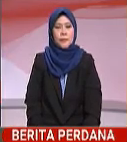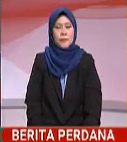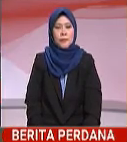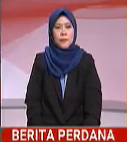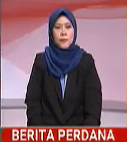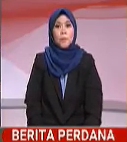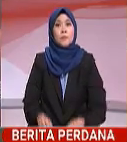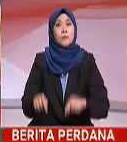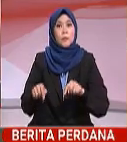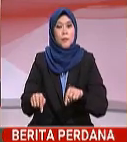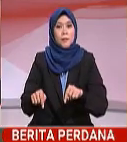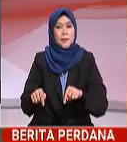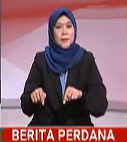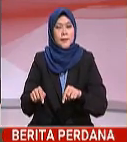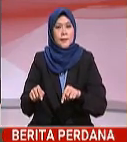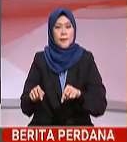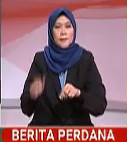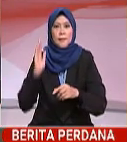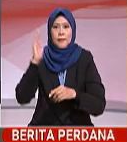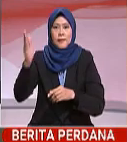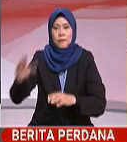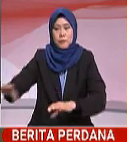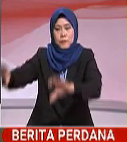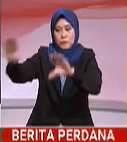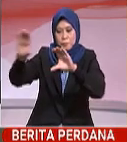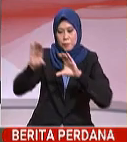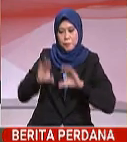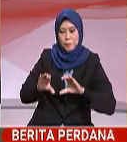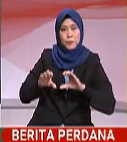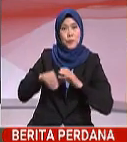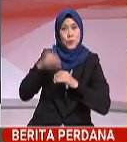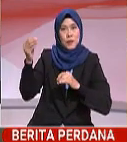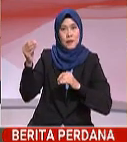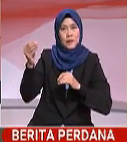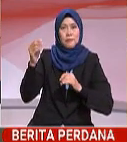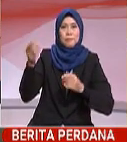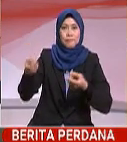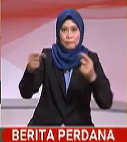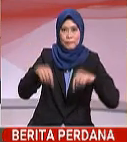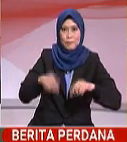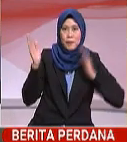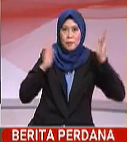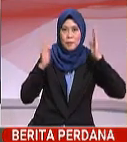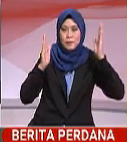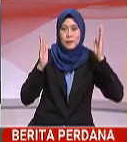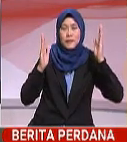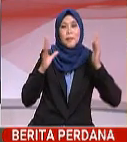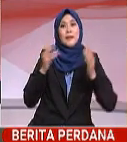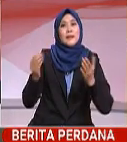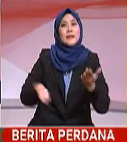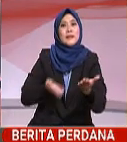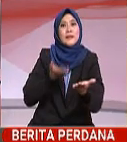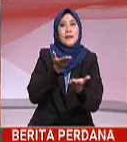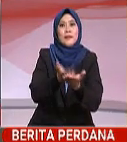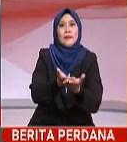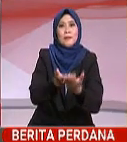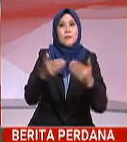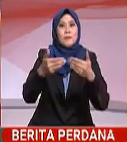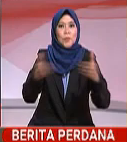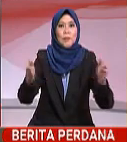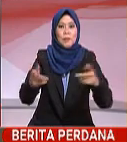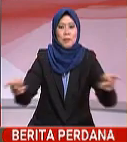S1, kita akan membawa pelabur asli untuk membuka kilang di Malaysia dan kami bercadang akan buka di Lembah